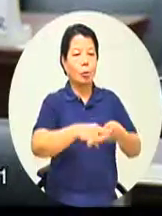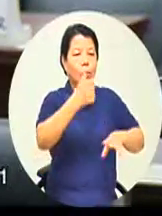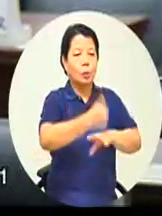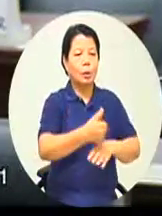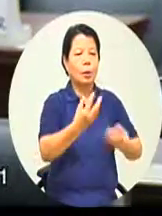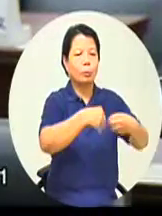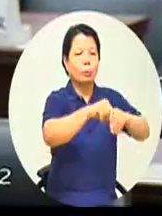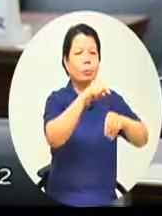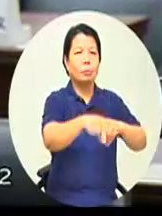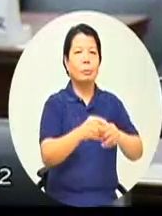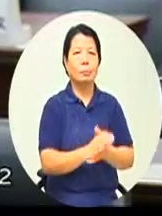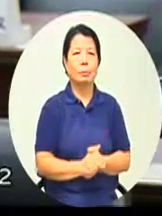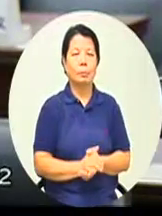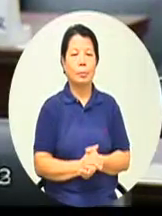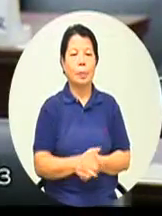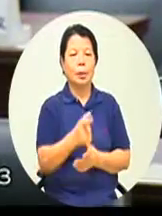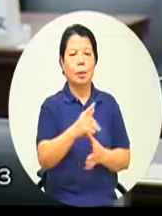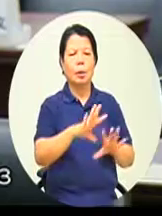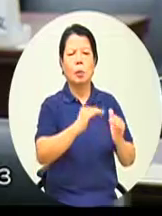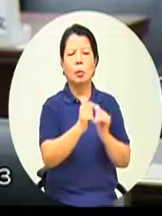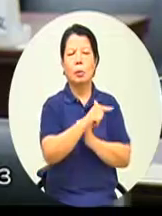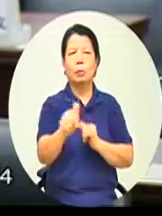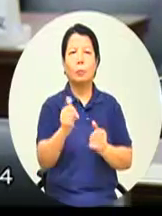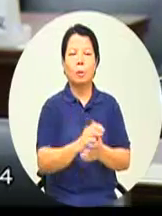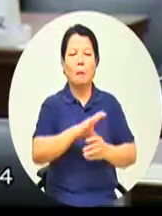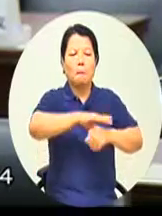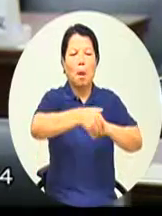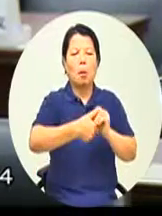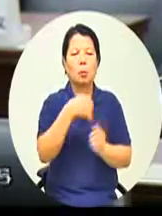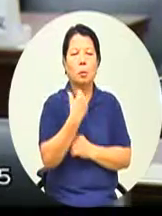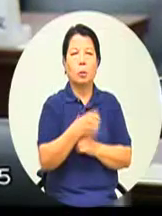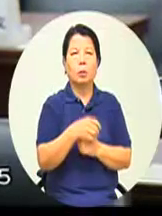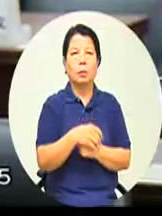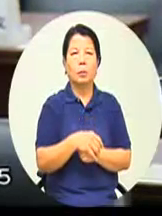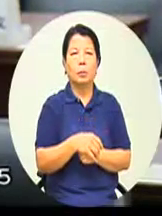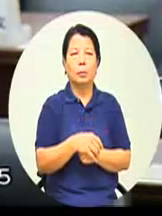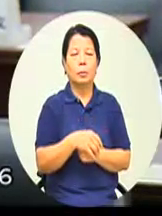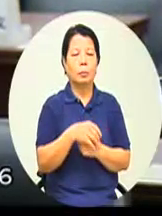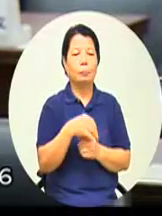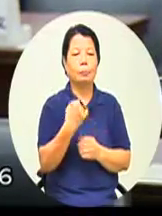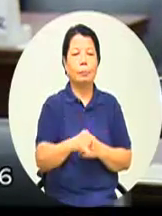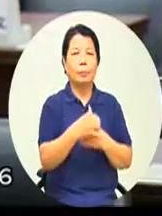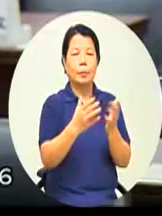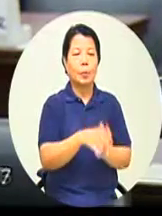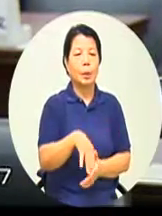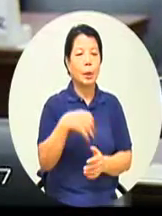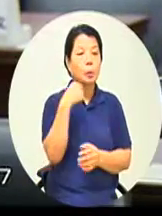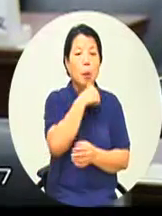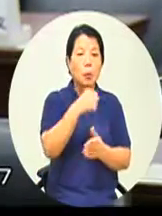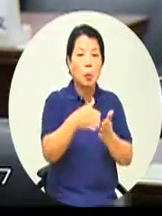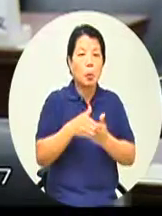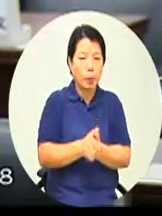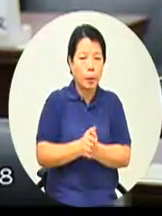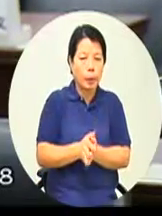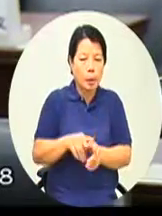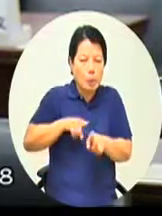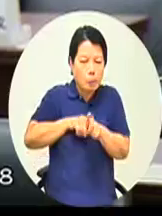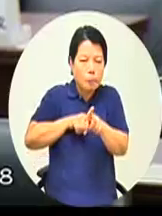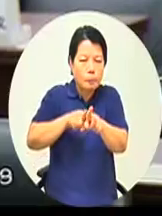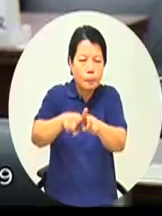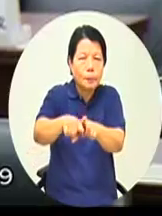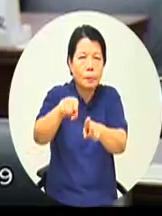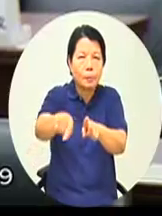讲啊，这乌面鸡吼，咧包装，所以台湾得约日本，吼、啊，啊，大陆咧约台